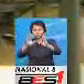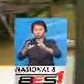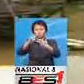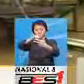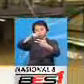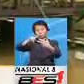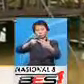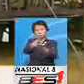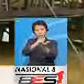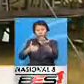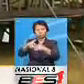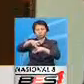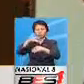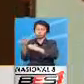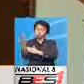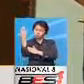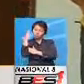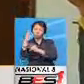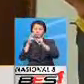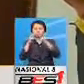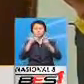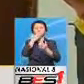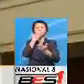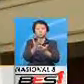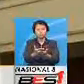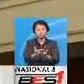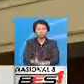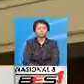bahagian sejak awal pagi tadi adalah baik